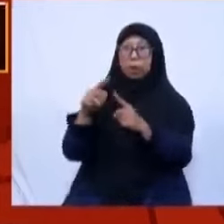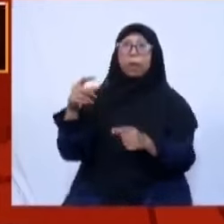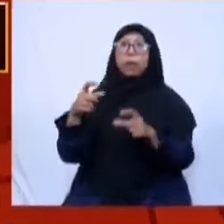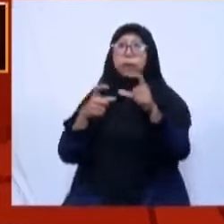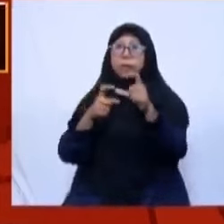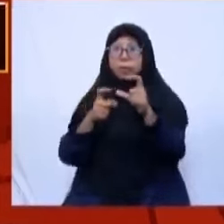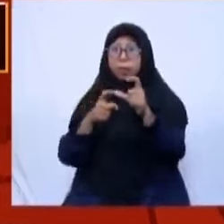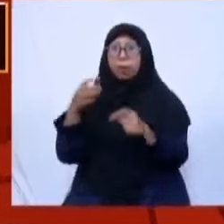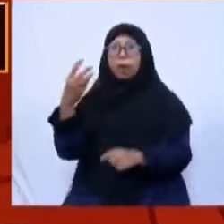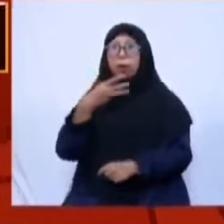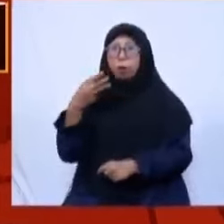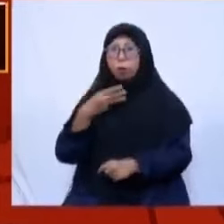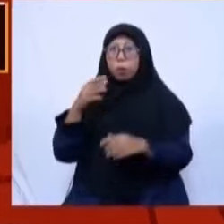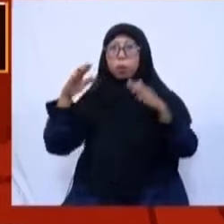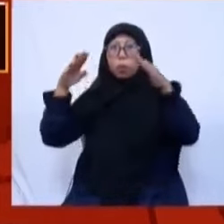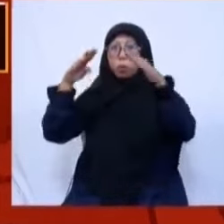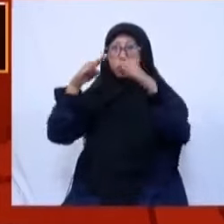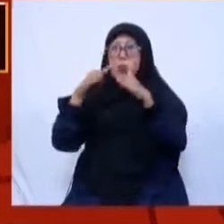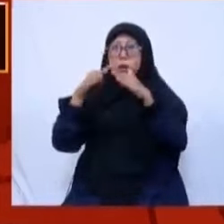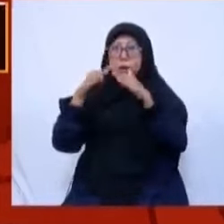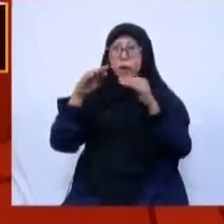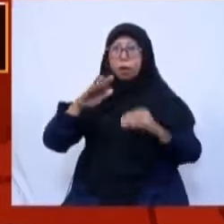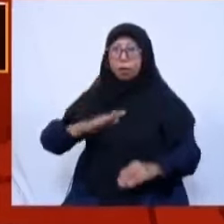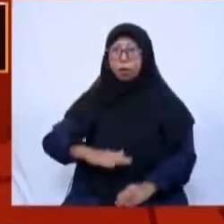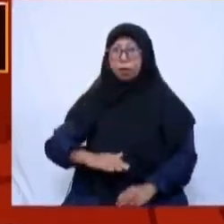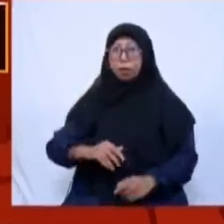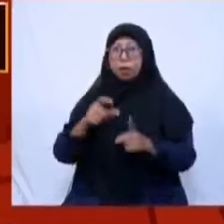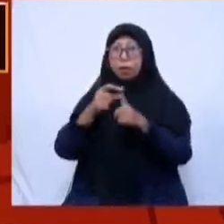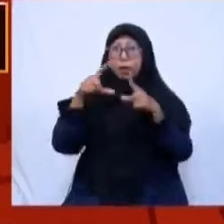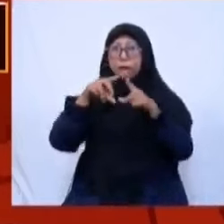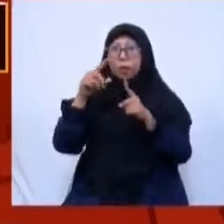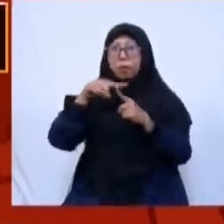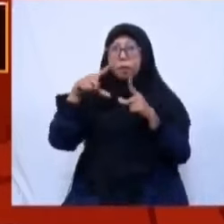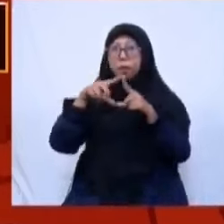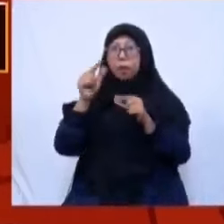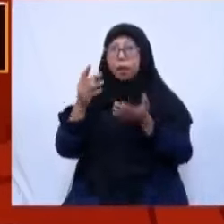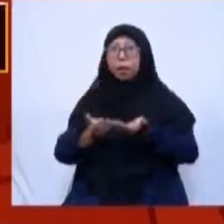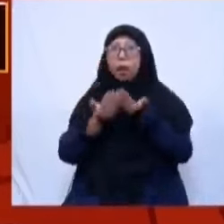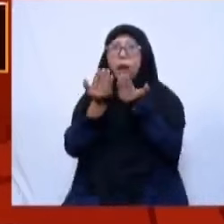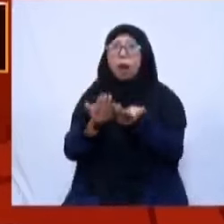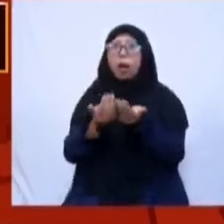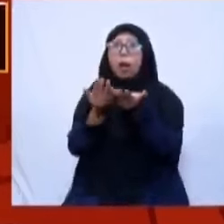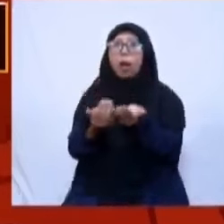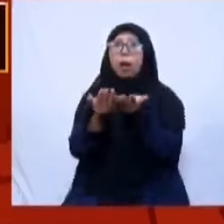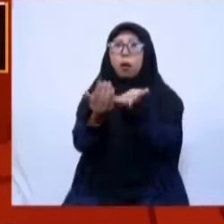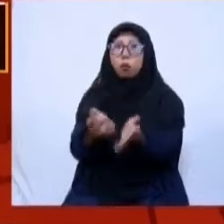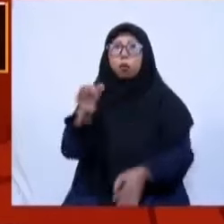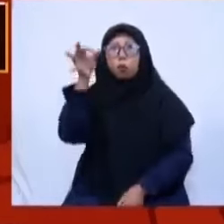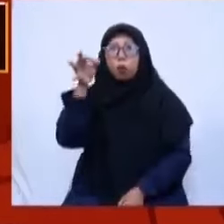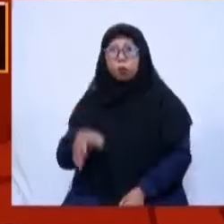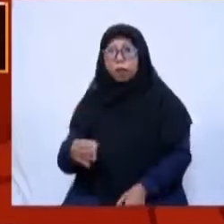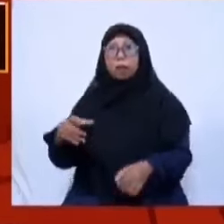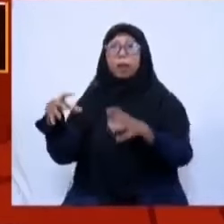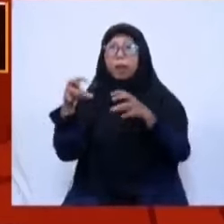ekonomi pegunungan, ekosistem ekonomi pedataran, ekosistem ekonomi kelautan, dan ekosistem ekonomi perkotaan dan